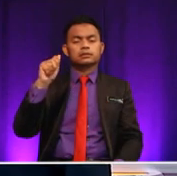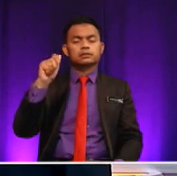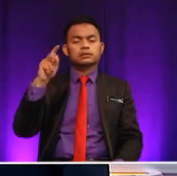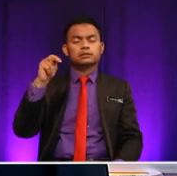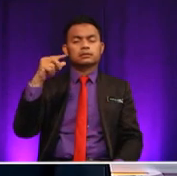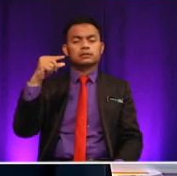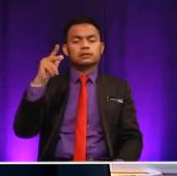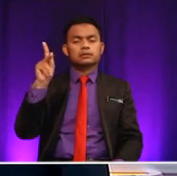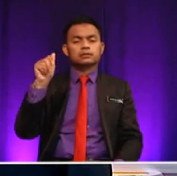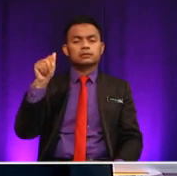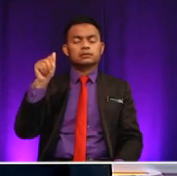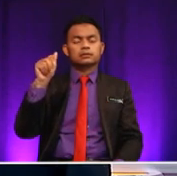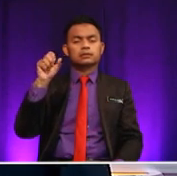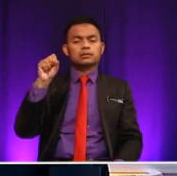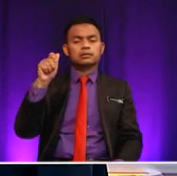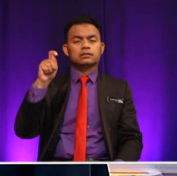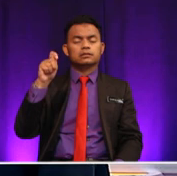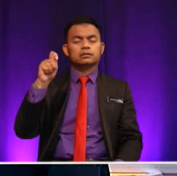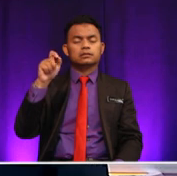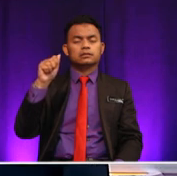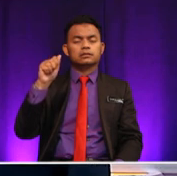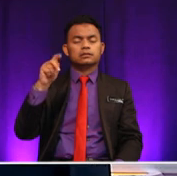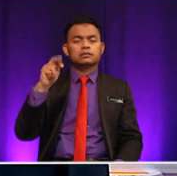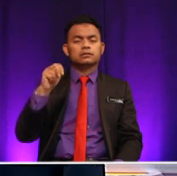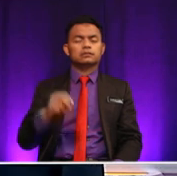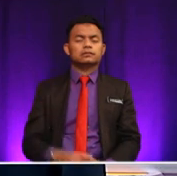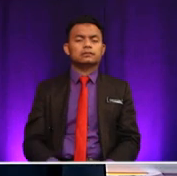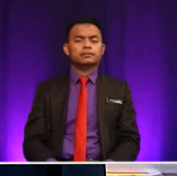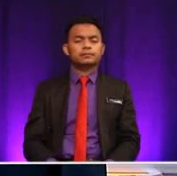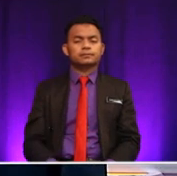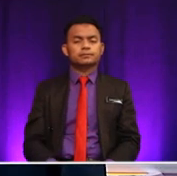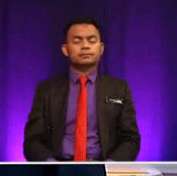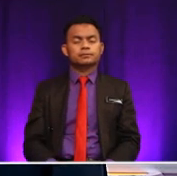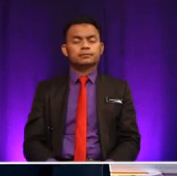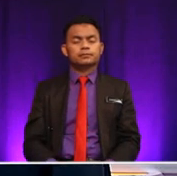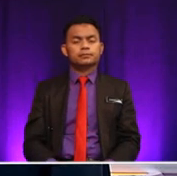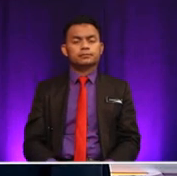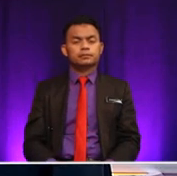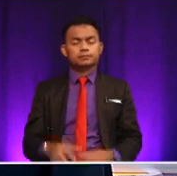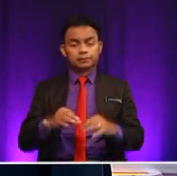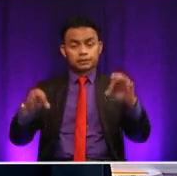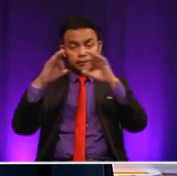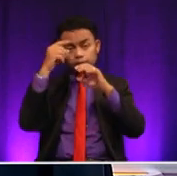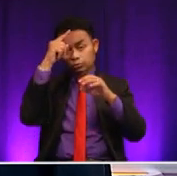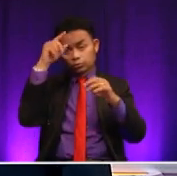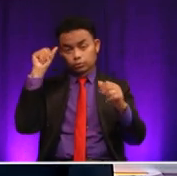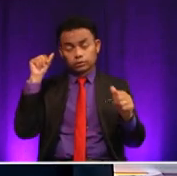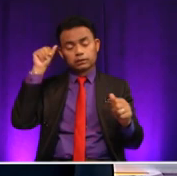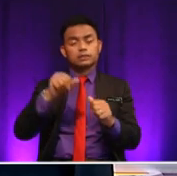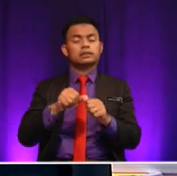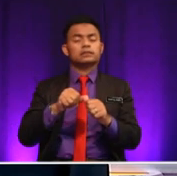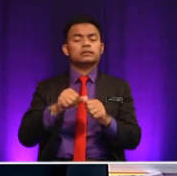penting untuk pelajar-pelajar di rumah dan di studio untuk ingat dia punya objektif ataupun tujuan melakukan